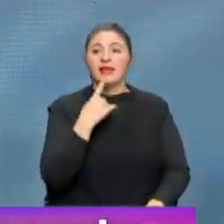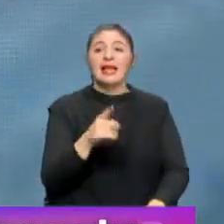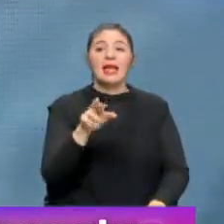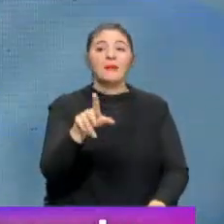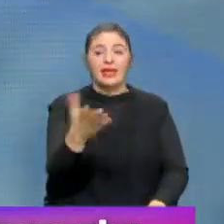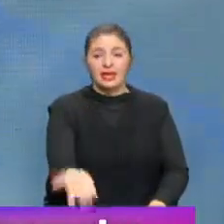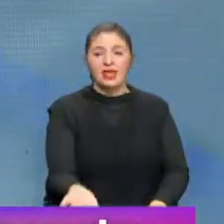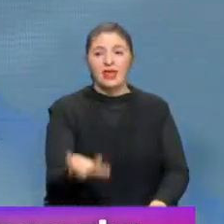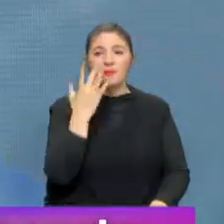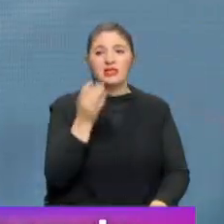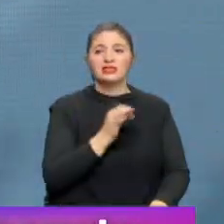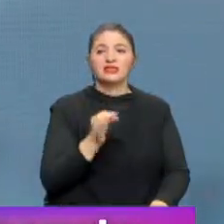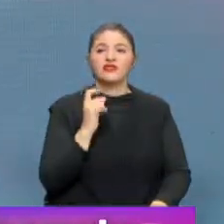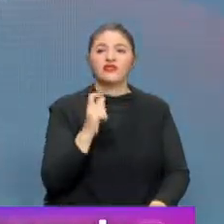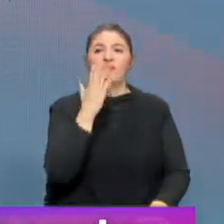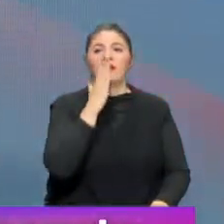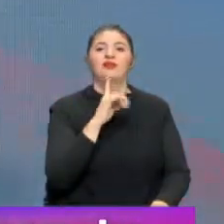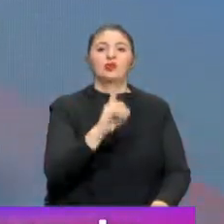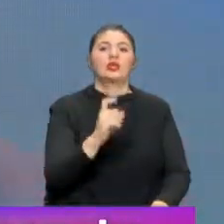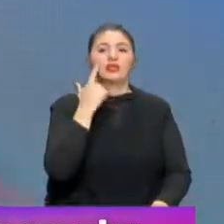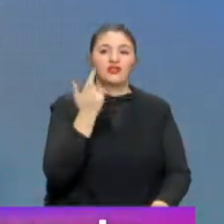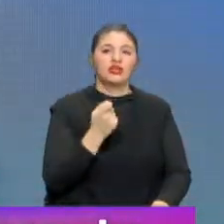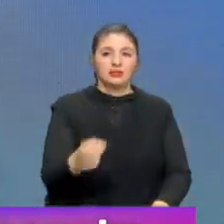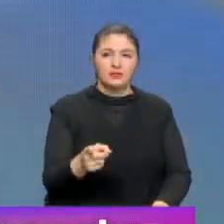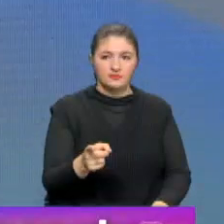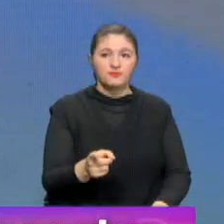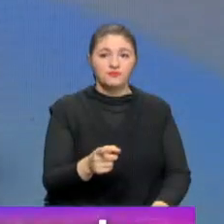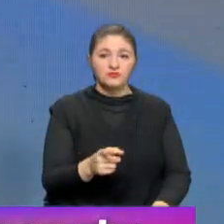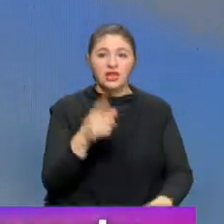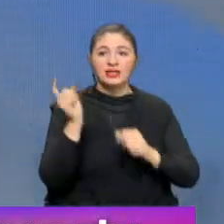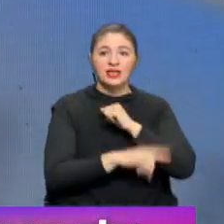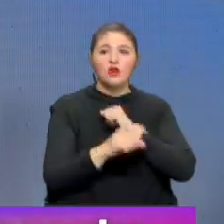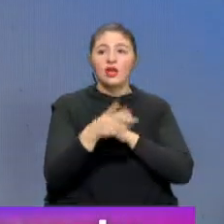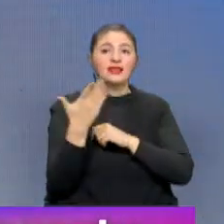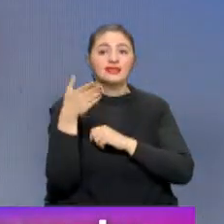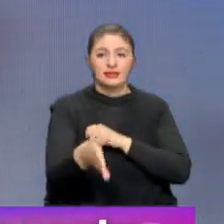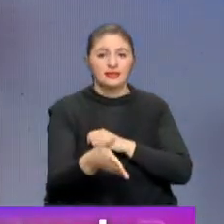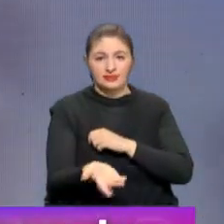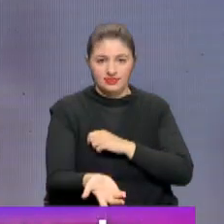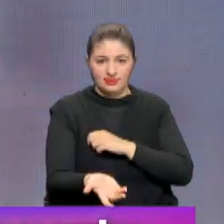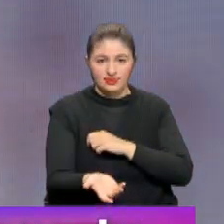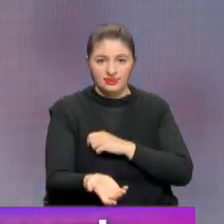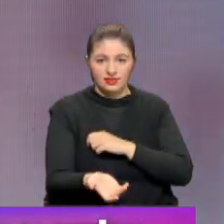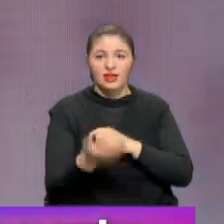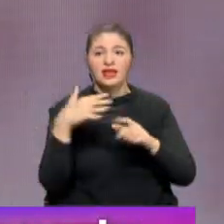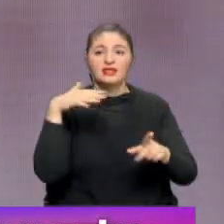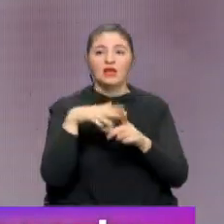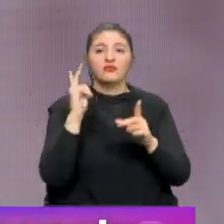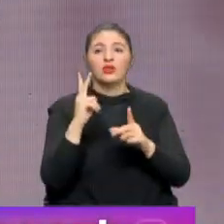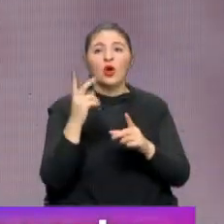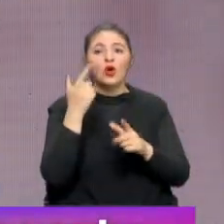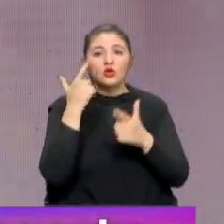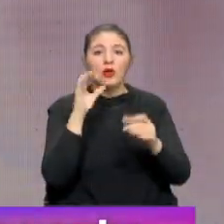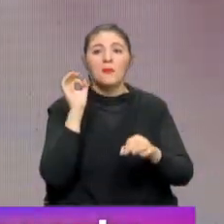denirken belirsizlik ve yanıt bekleyen sorulara dikkat çekildi teröristler Oraya nasıl yaklaştırıldığı ait